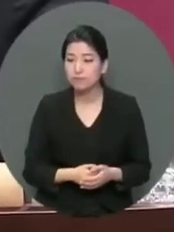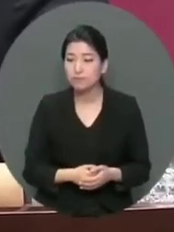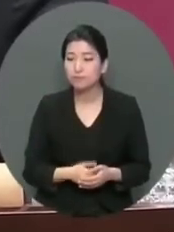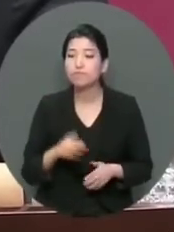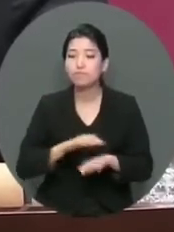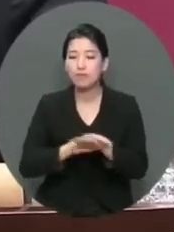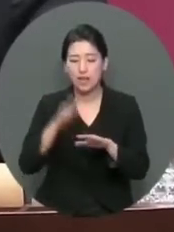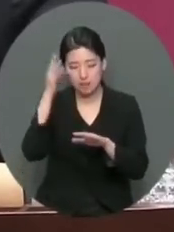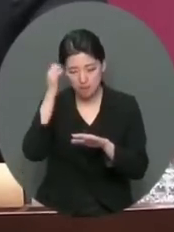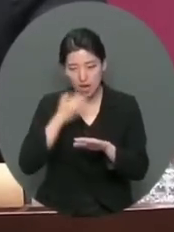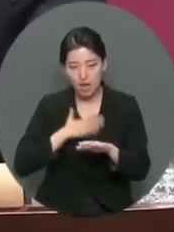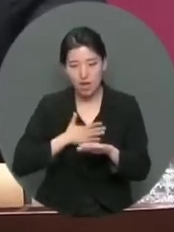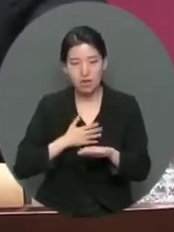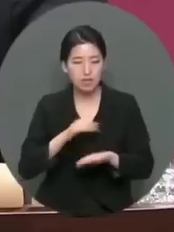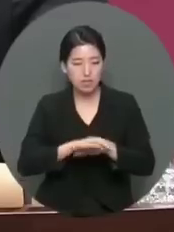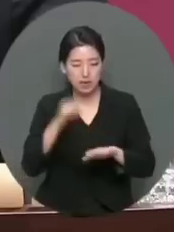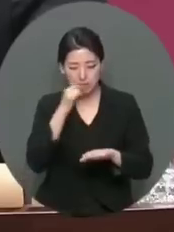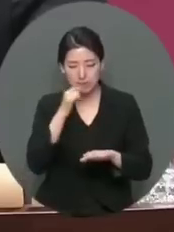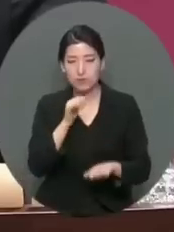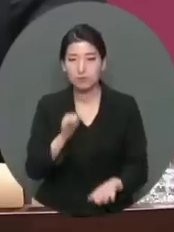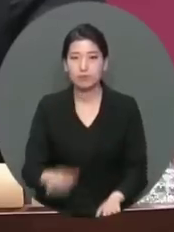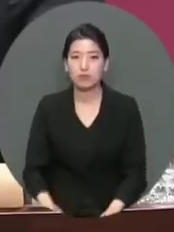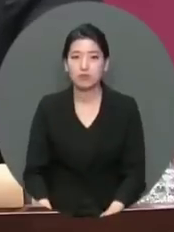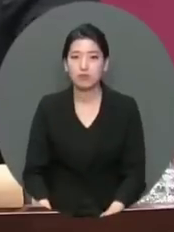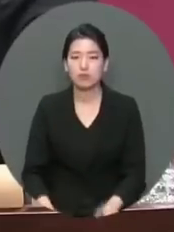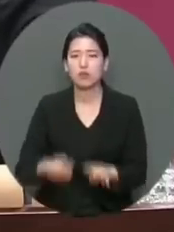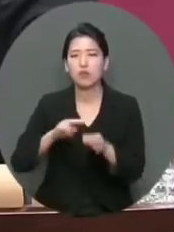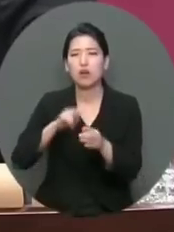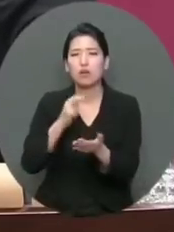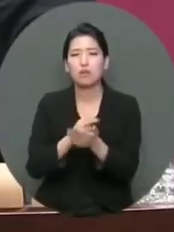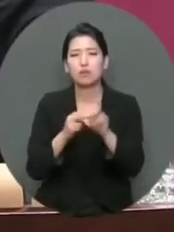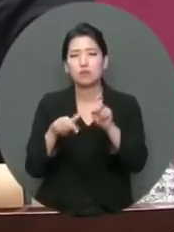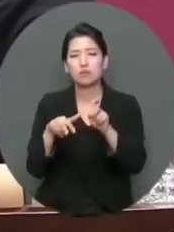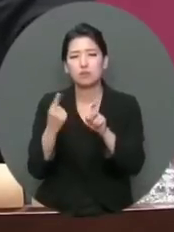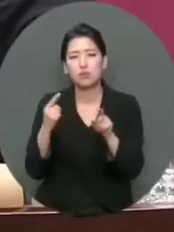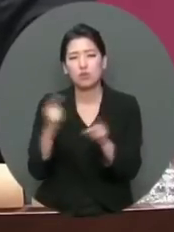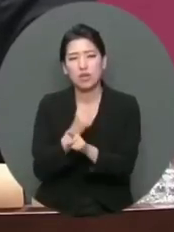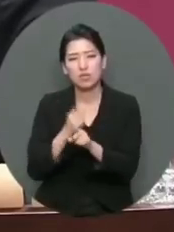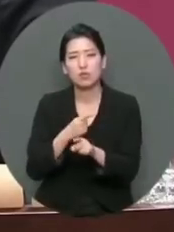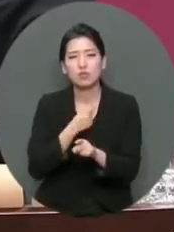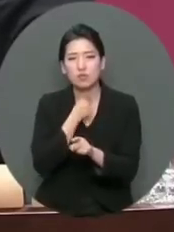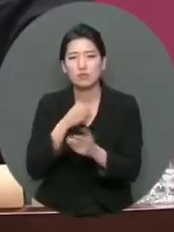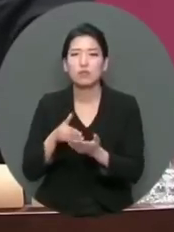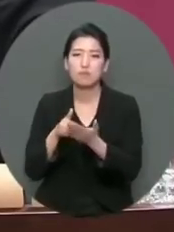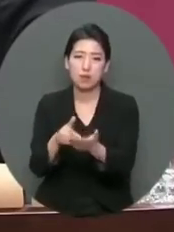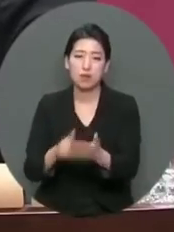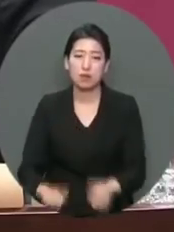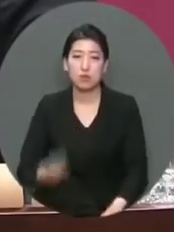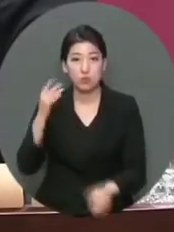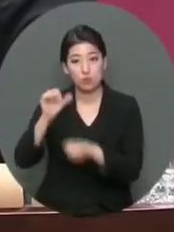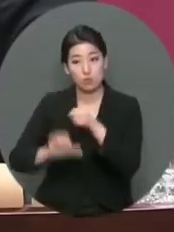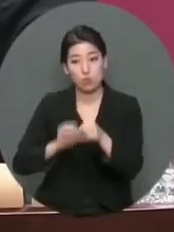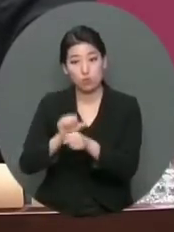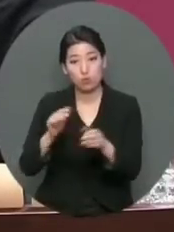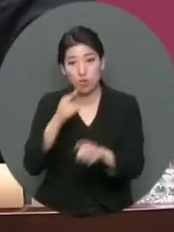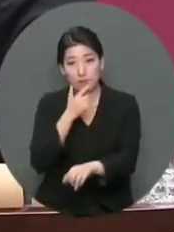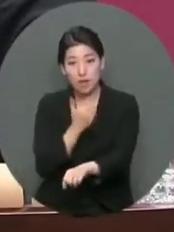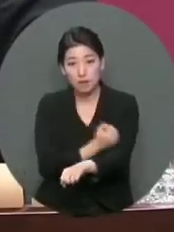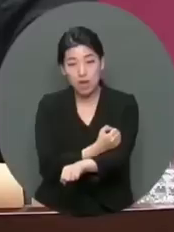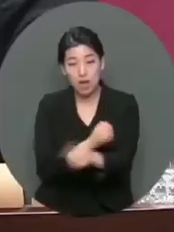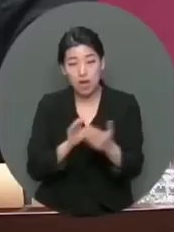충분히 유념해서 처리하고 있습니다. 그래서 제가 형법 제10조 개정안을 좀 발의를 했거든요. 최근 5년간 마약 투약 후